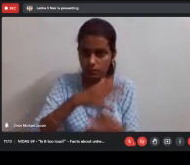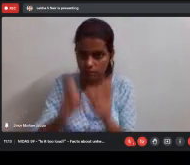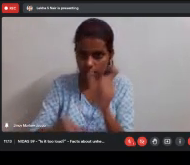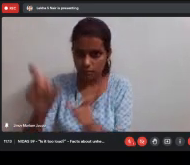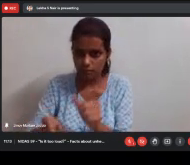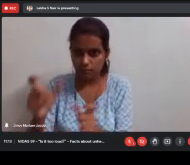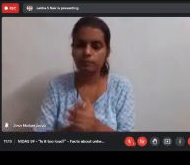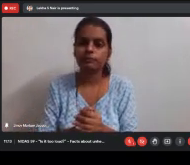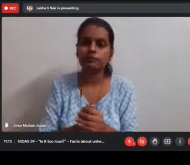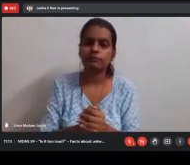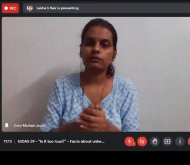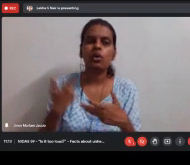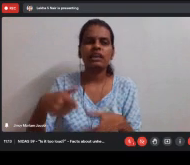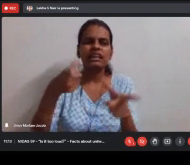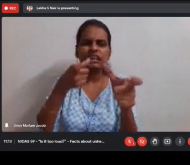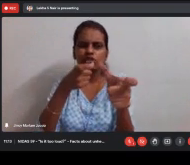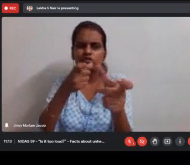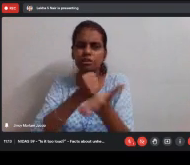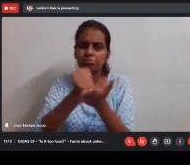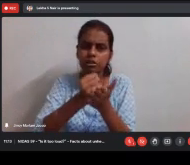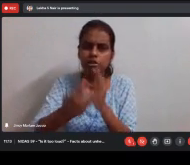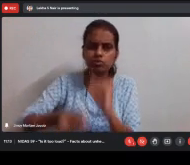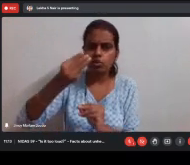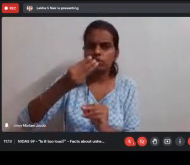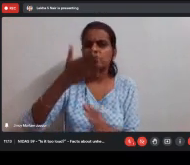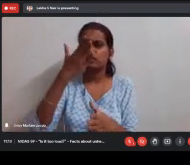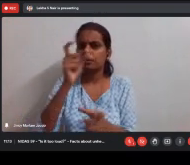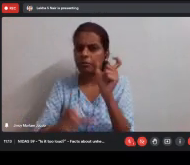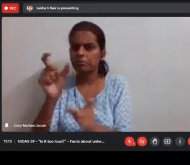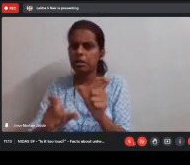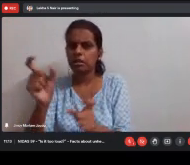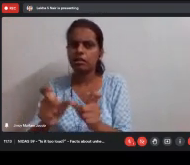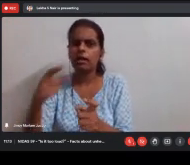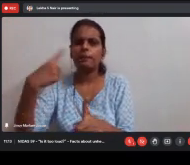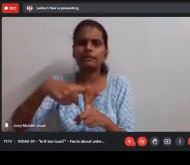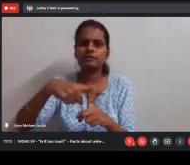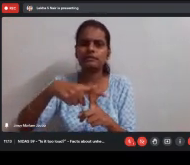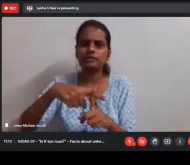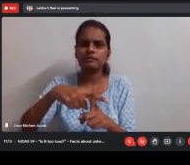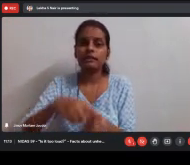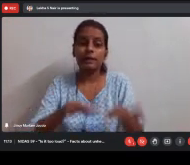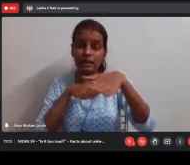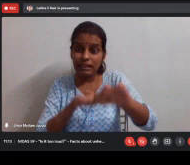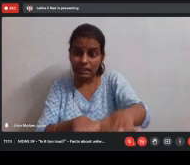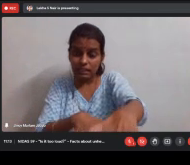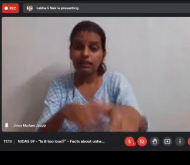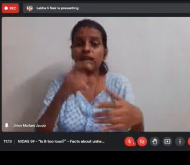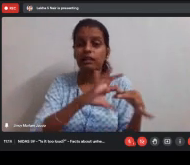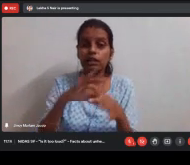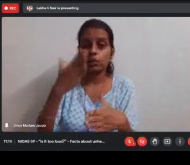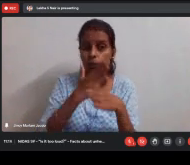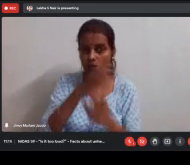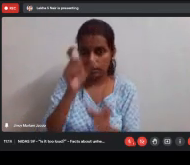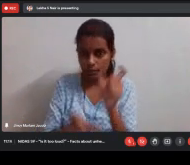നമുക്ക് കൺസ്ട്രക്ഷൻ വർക്കുകൾ, മൈനിങ് വർക്കുകൾ, അതല്ല ട്രാഫിക്കിലെ ജോലി ചെയ്യുന്നവർ, പോലീസുകാര്, സ്ഥിരമായിട്ട്